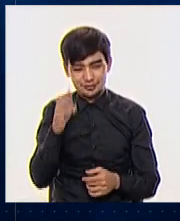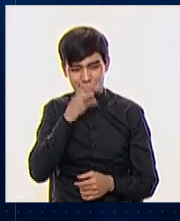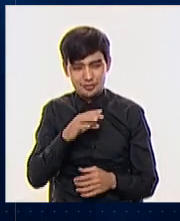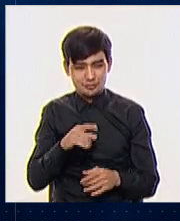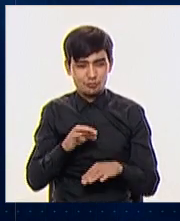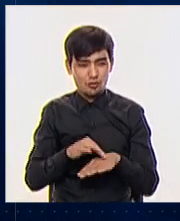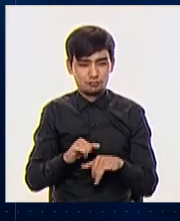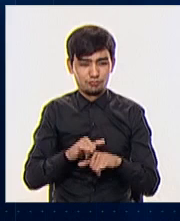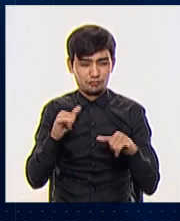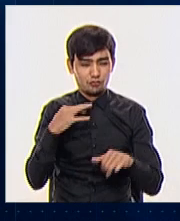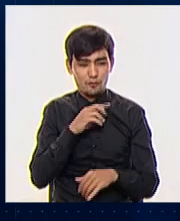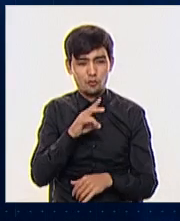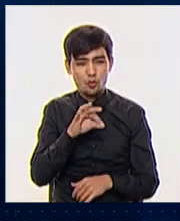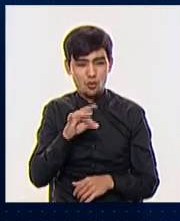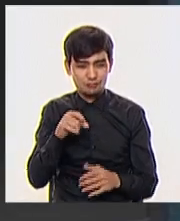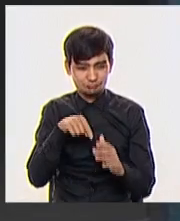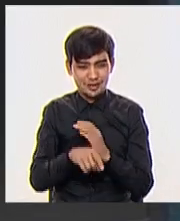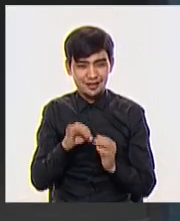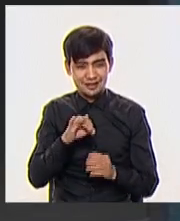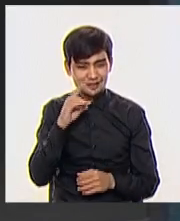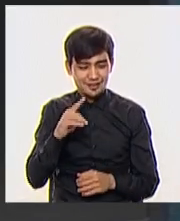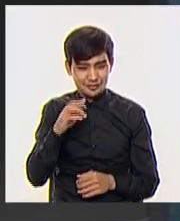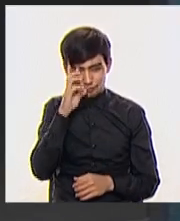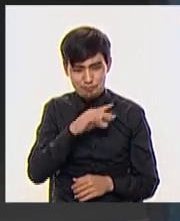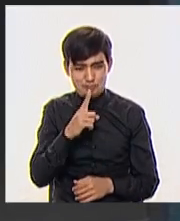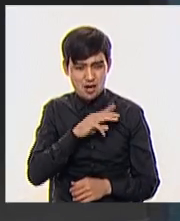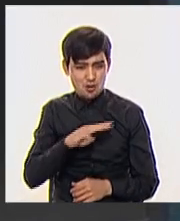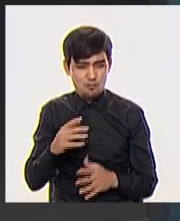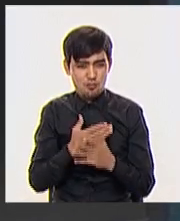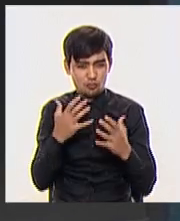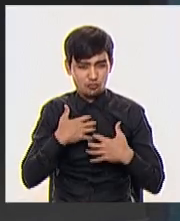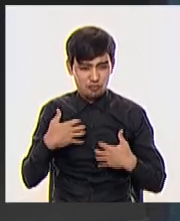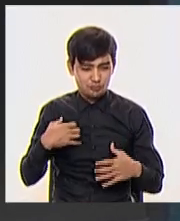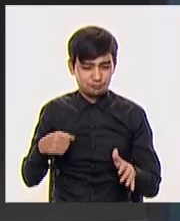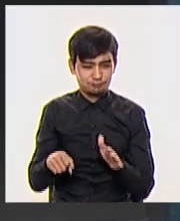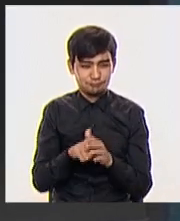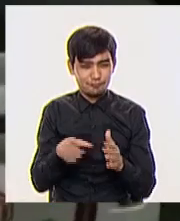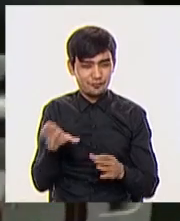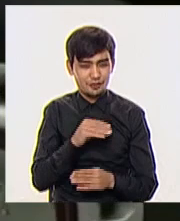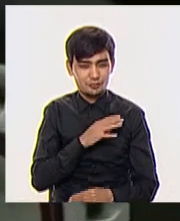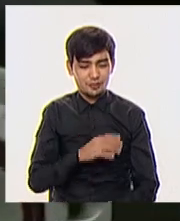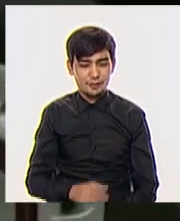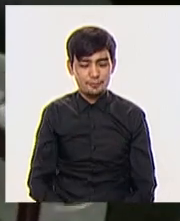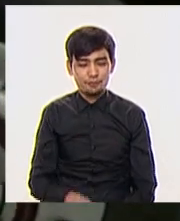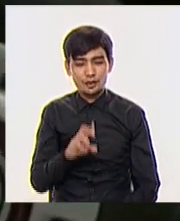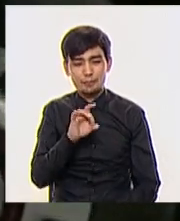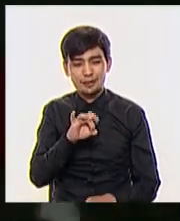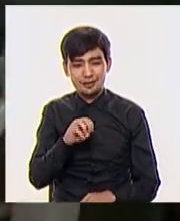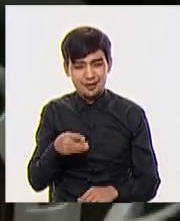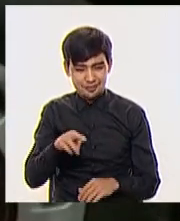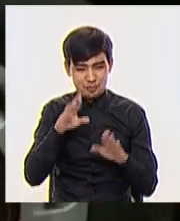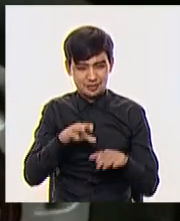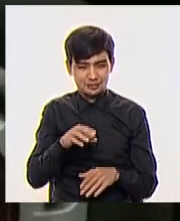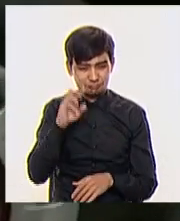заражение COVID-19 у норок, из-за чего в стране истребили миллионы инфицированных животных. А в Британии королева